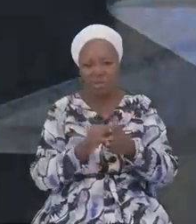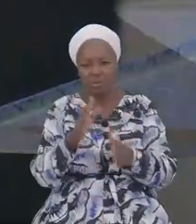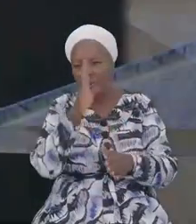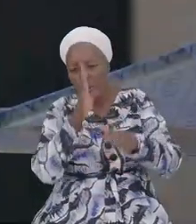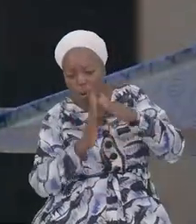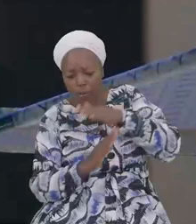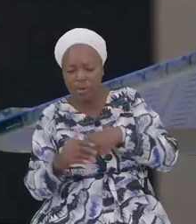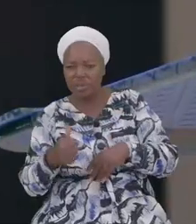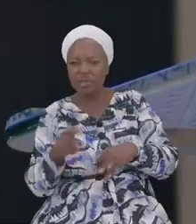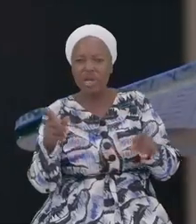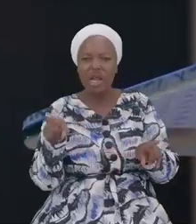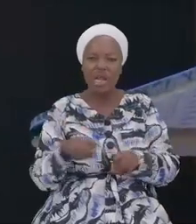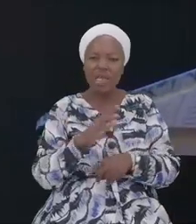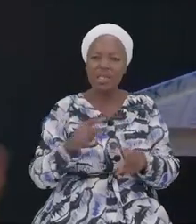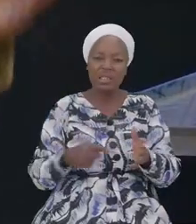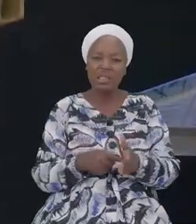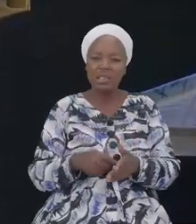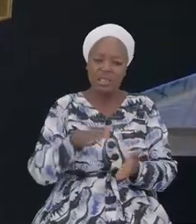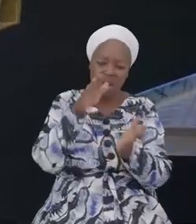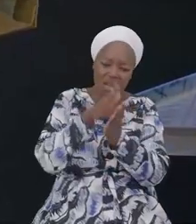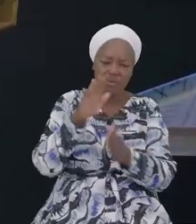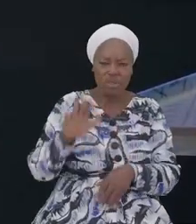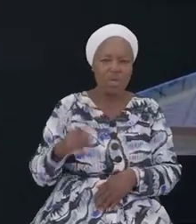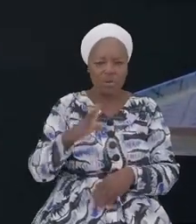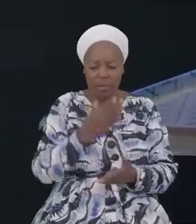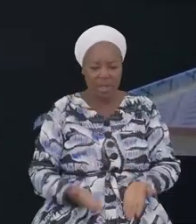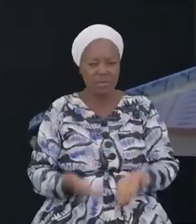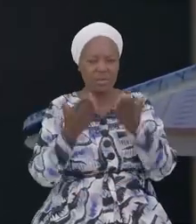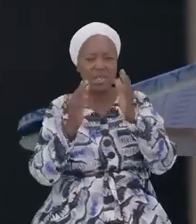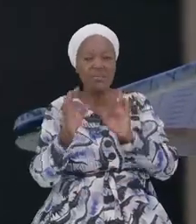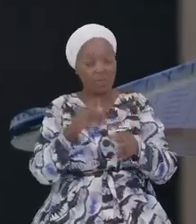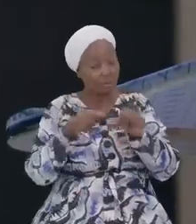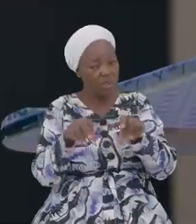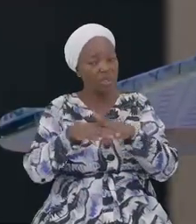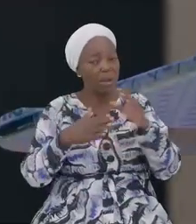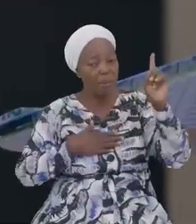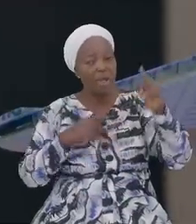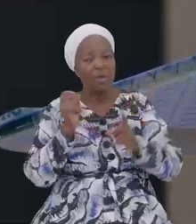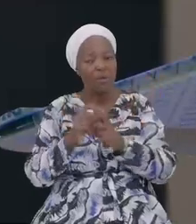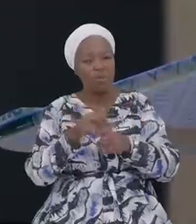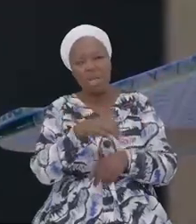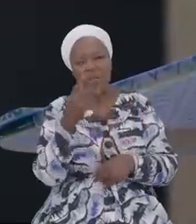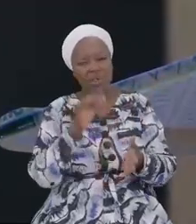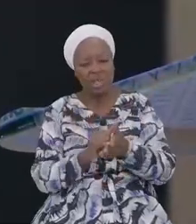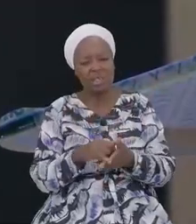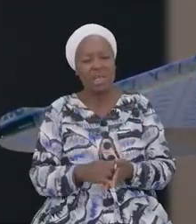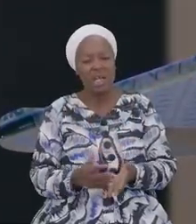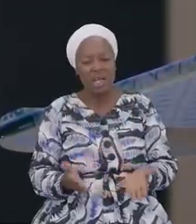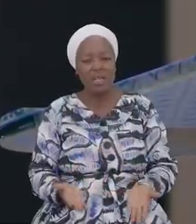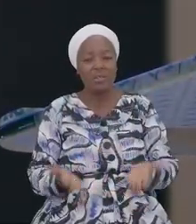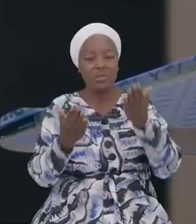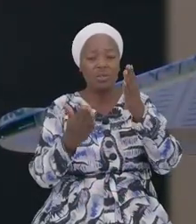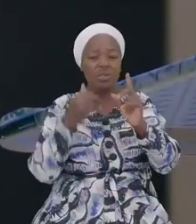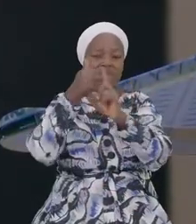un petit enfant, celui qui s'humilie comme un petit enfant sera élevé. Si vous comptez dans ma parole, si quelqu'un s'élève, sera